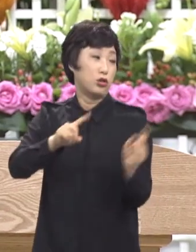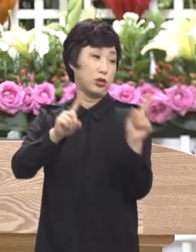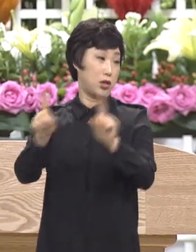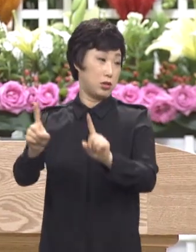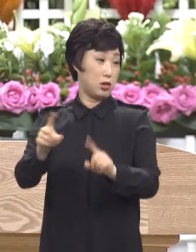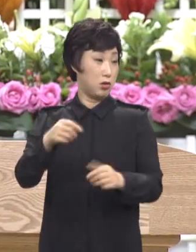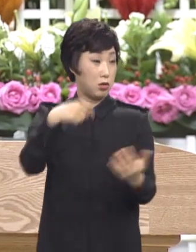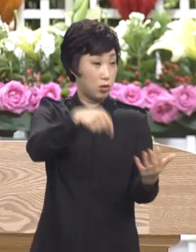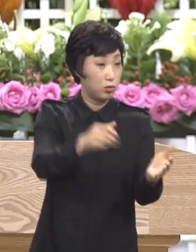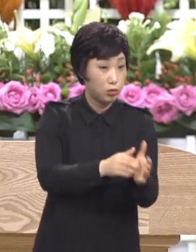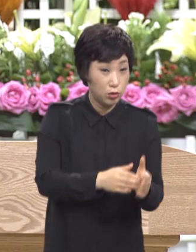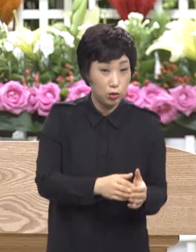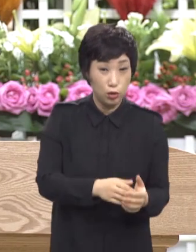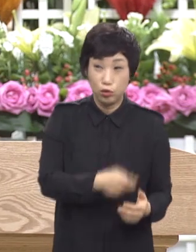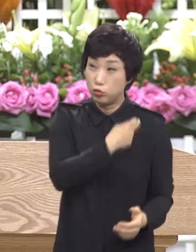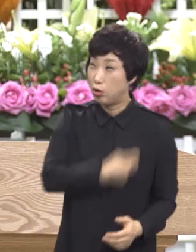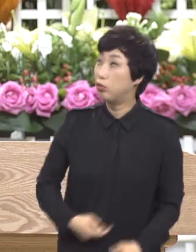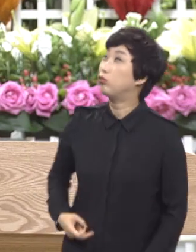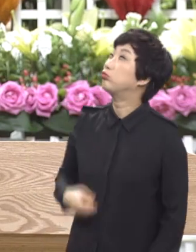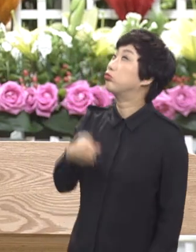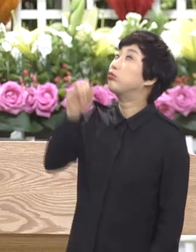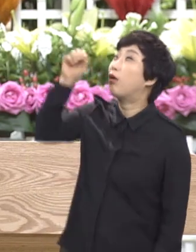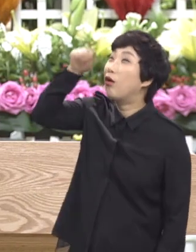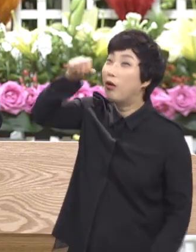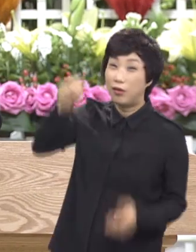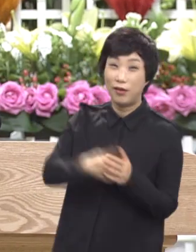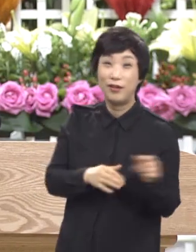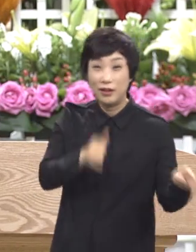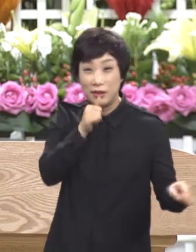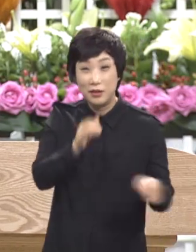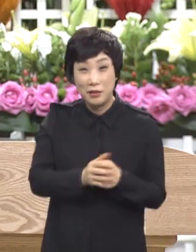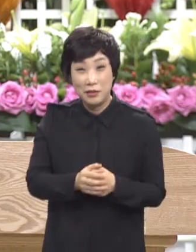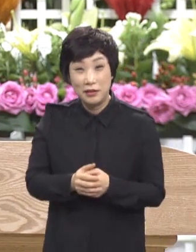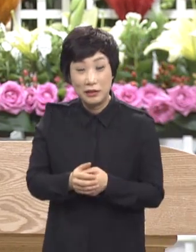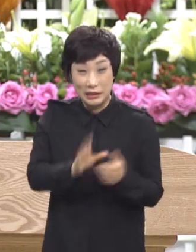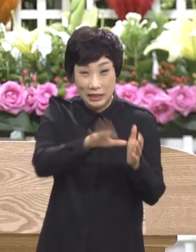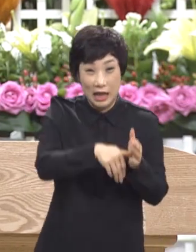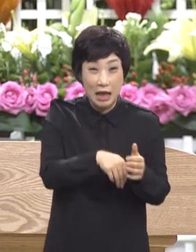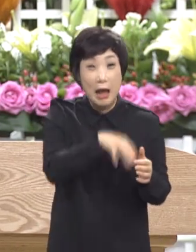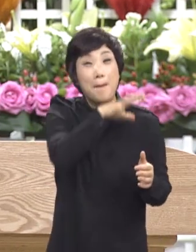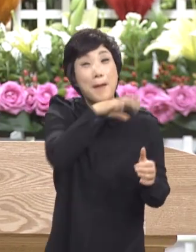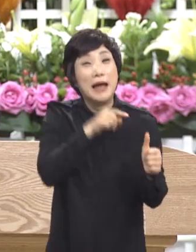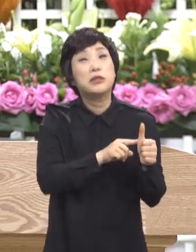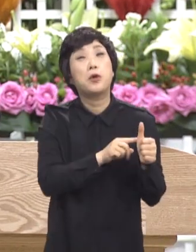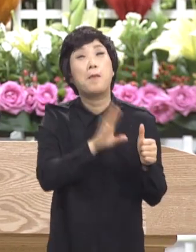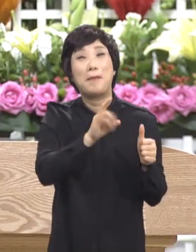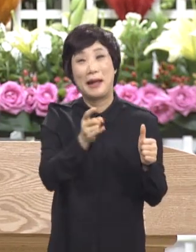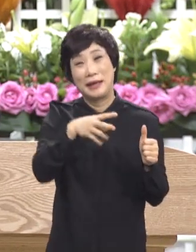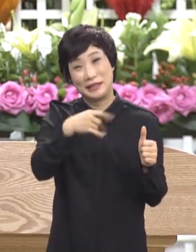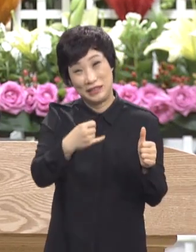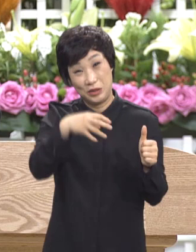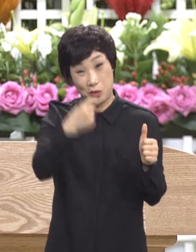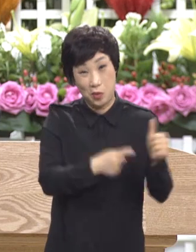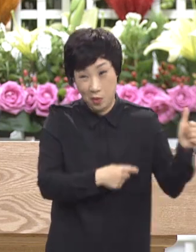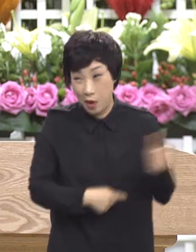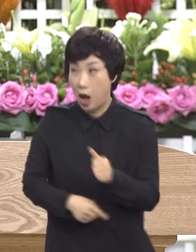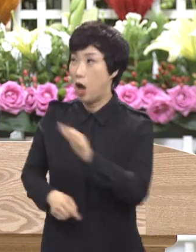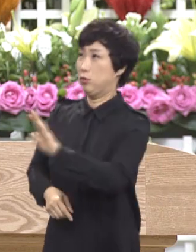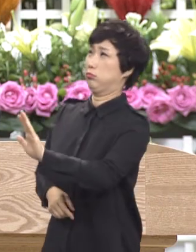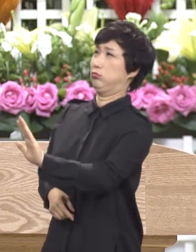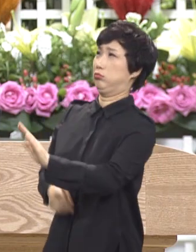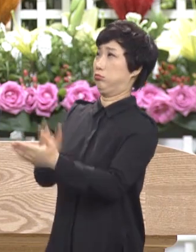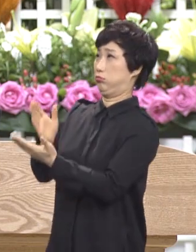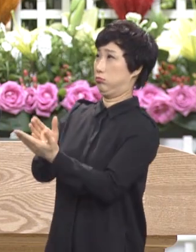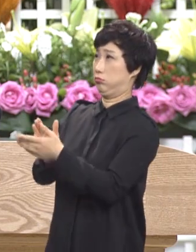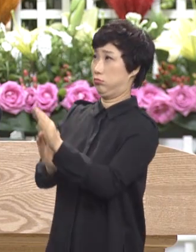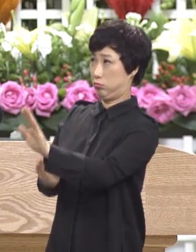제자들은 귀는 못 들어. 그때 제자 베드로가 뭐라고 하느냐? 주여 그리